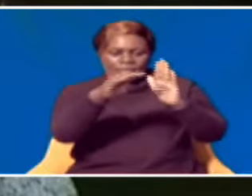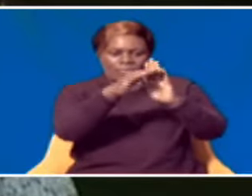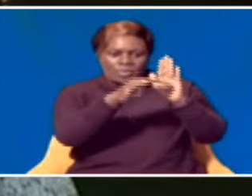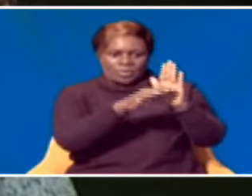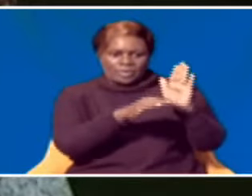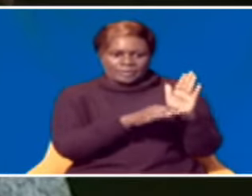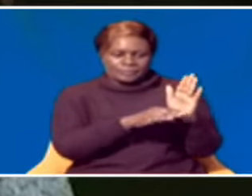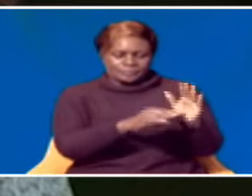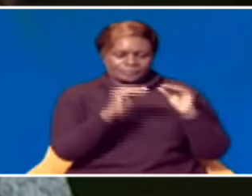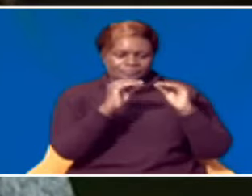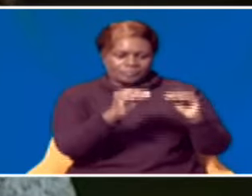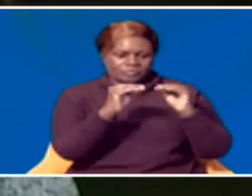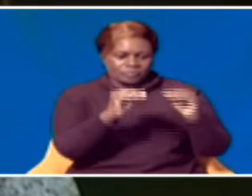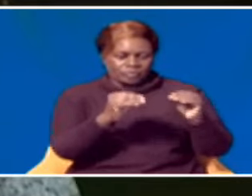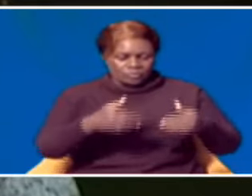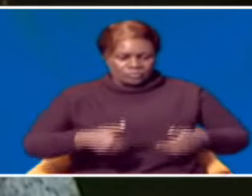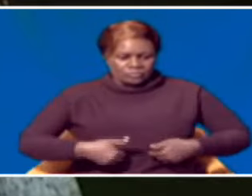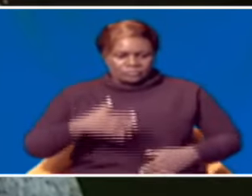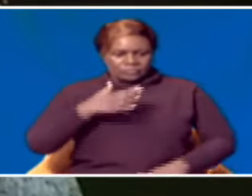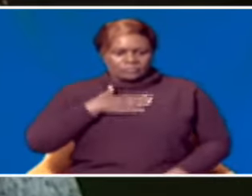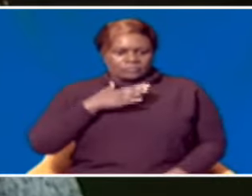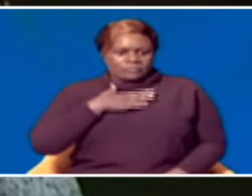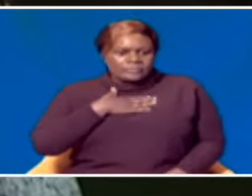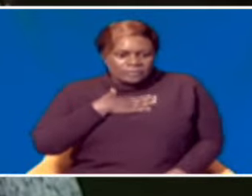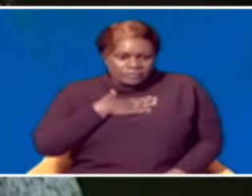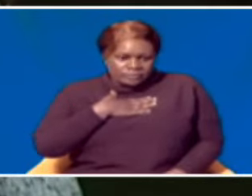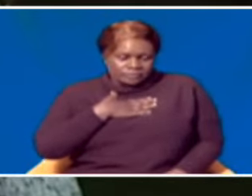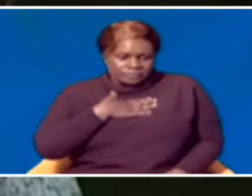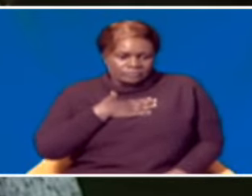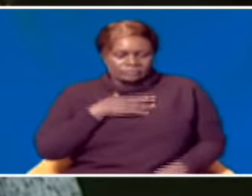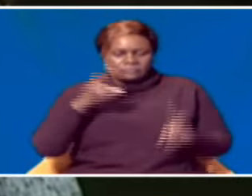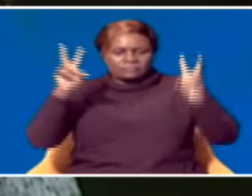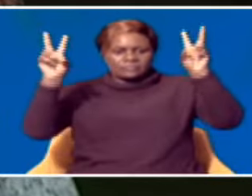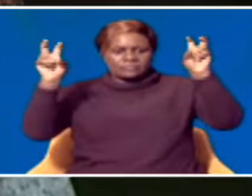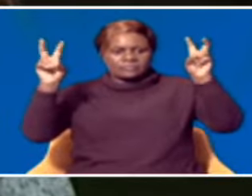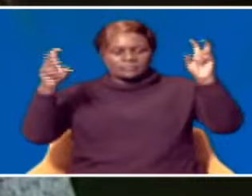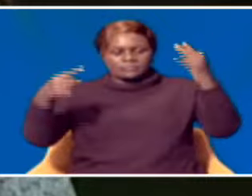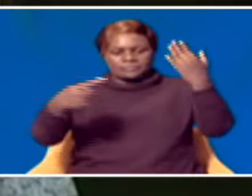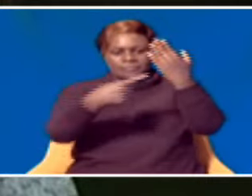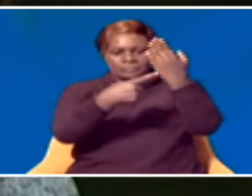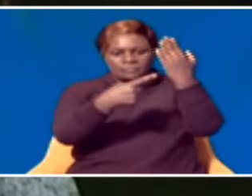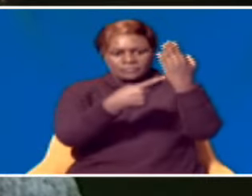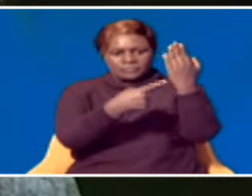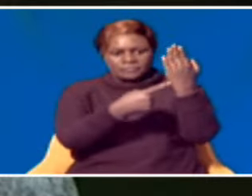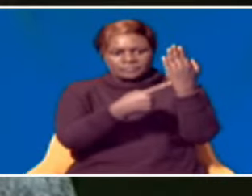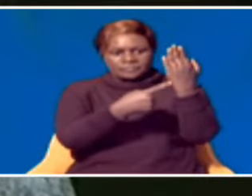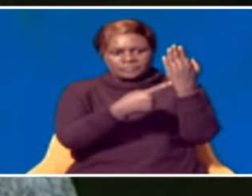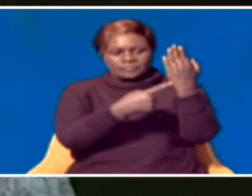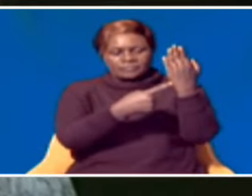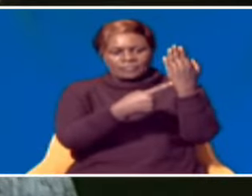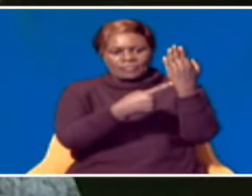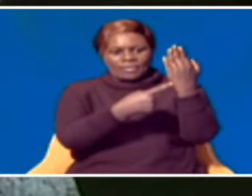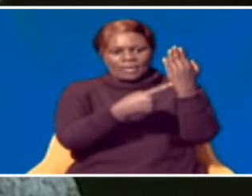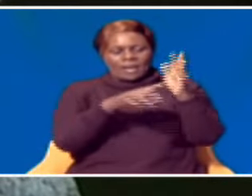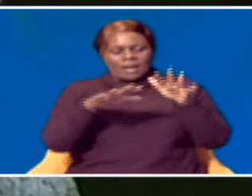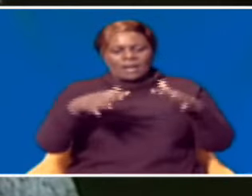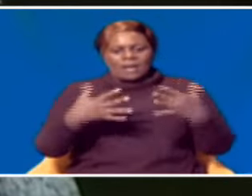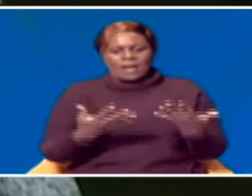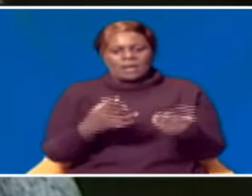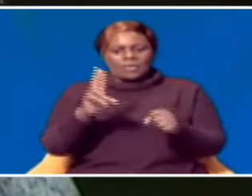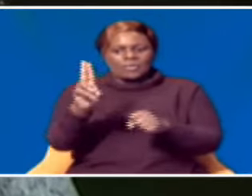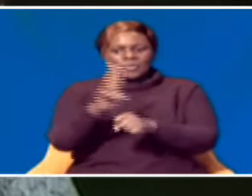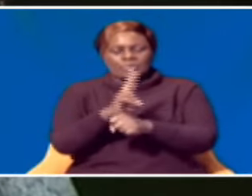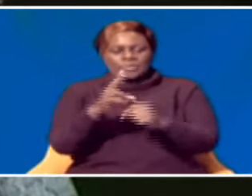ya kuwafundisha vijana wetu mambo ya teknolojia, vile wanaweza